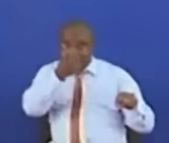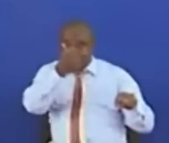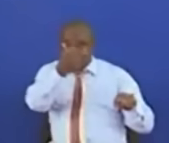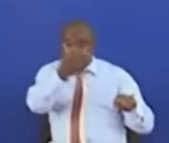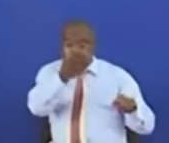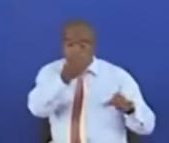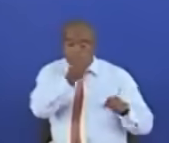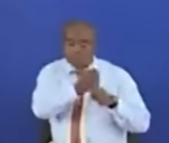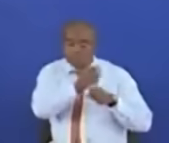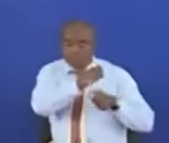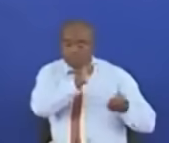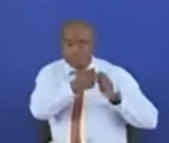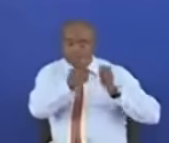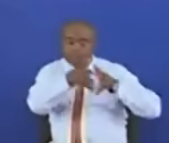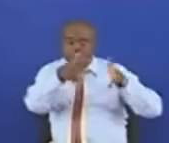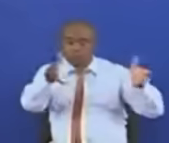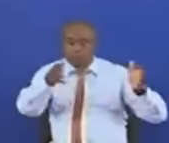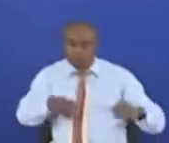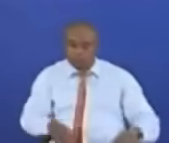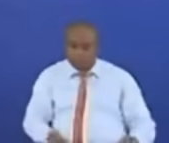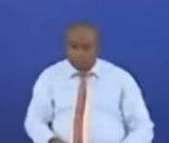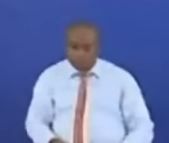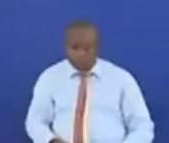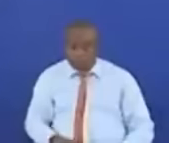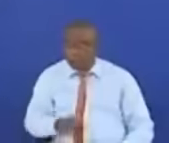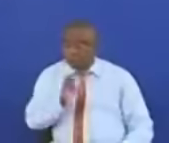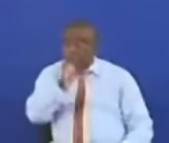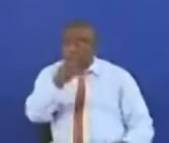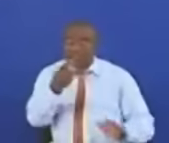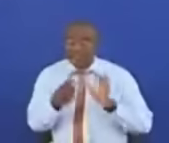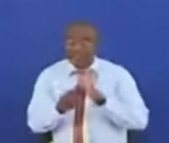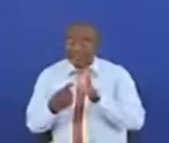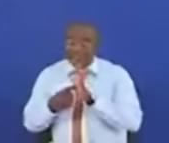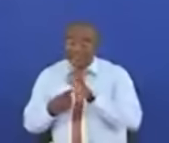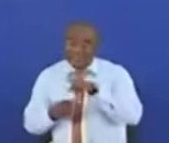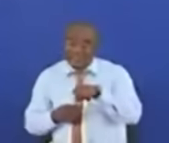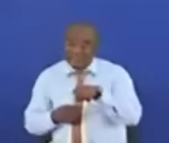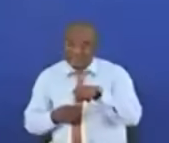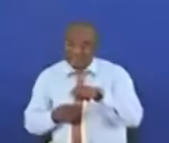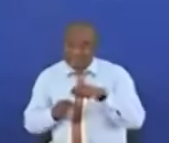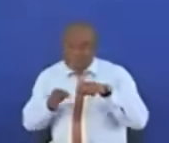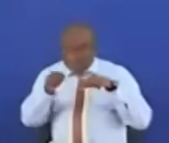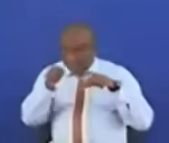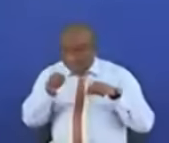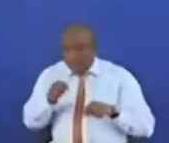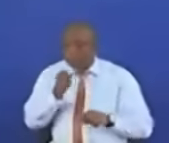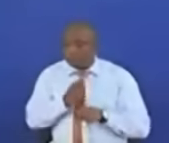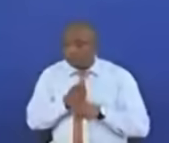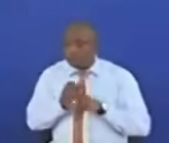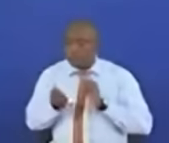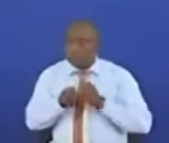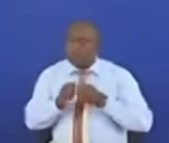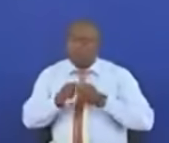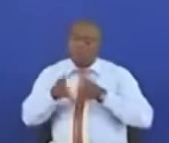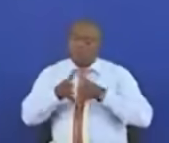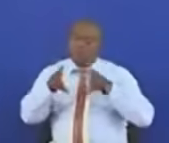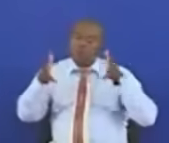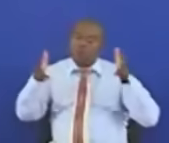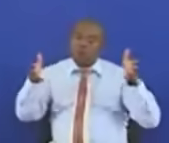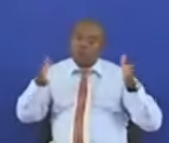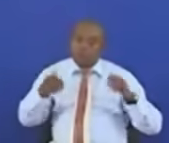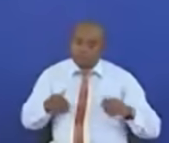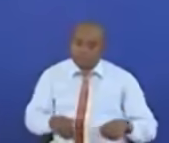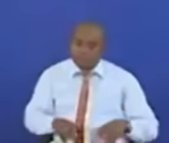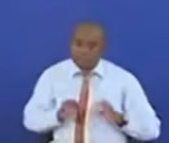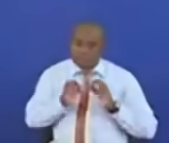kufanya mabadiliko makubwa. Miaka 66 baadaye leo tunafanya mambo makubwa. Ni vizuri